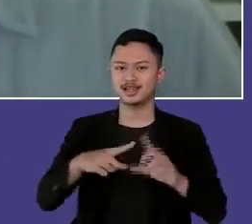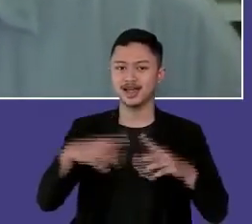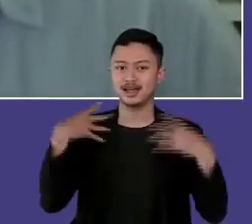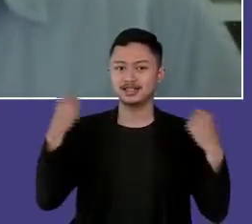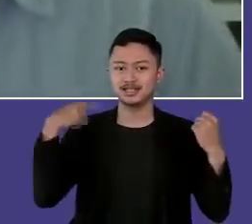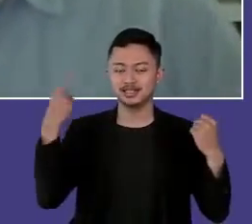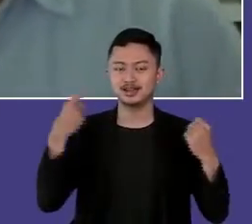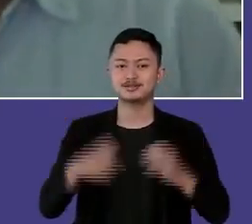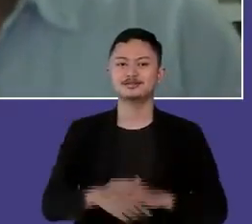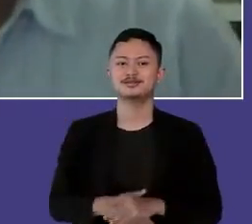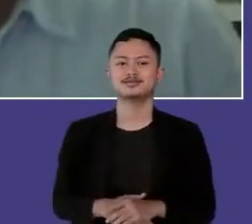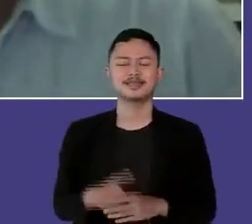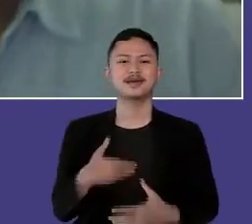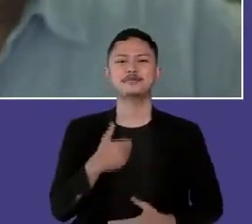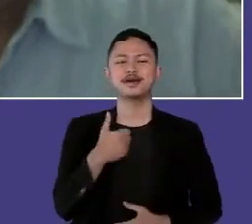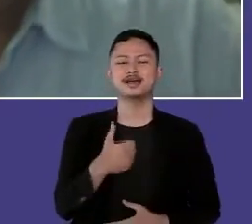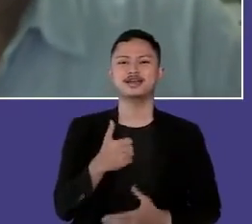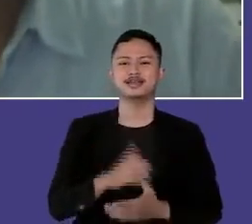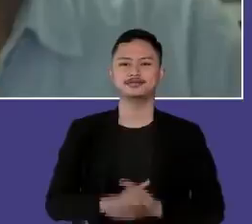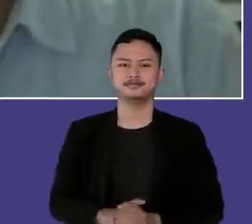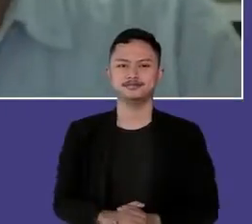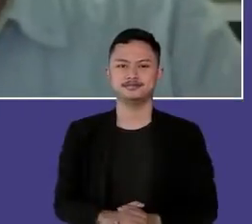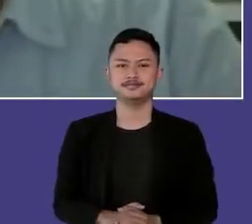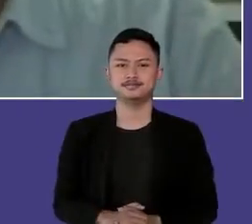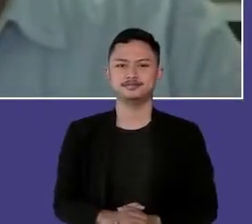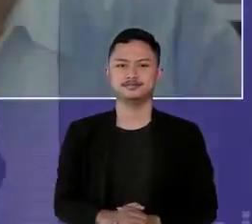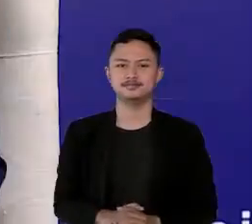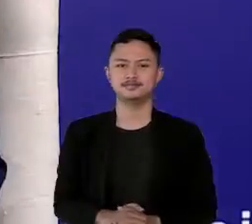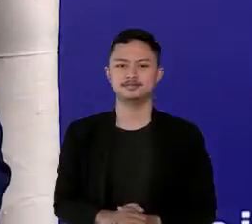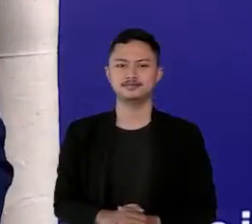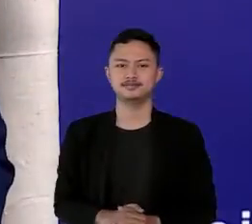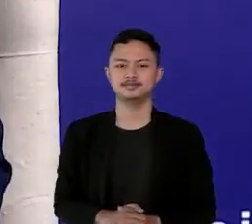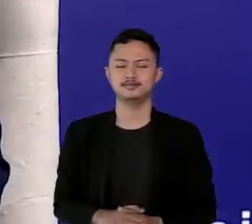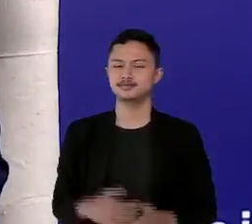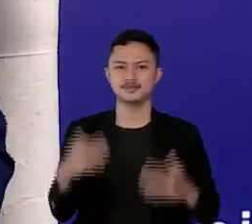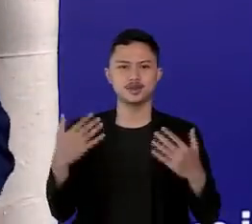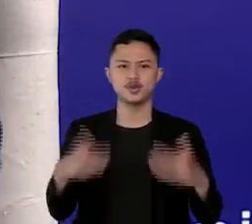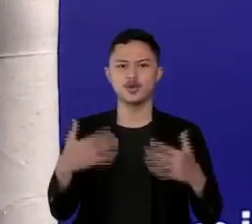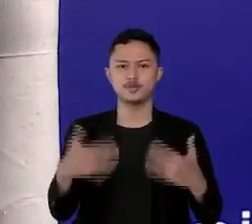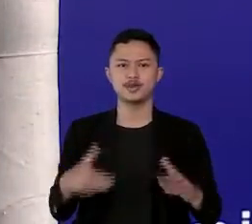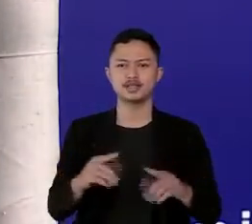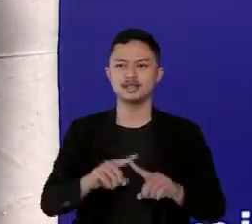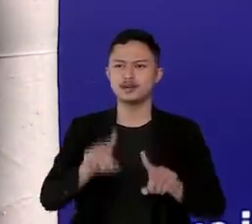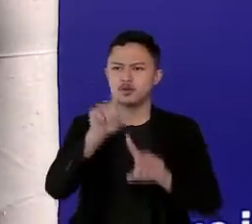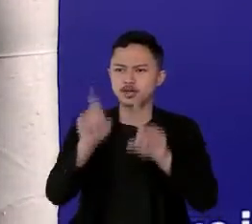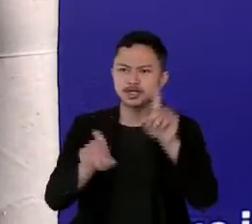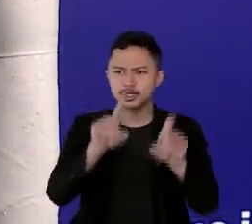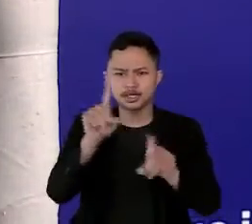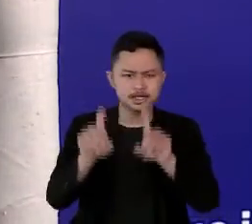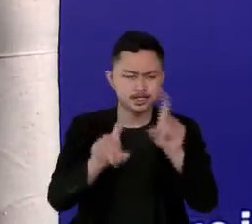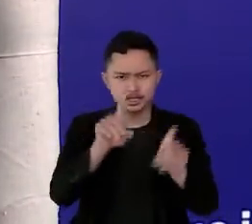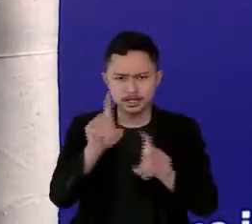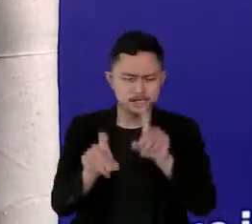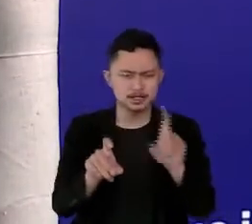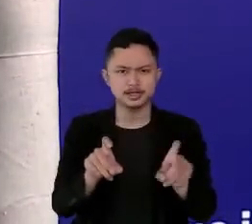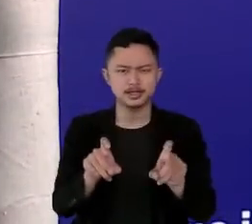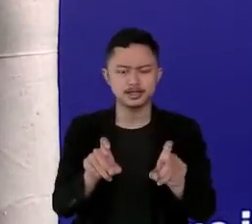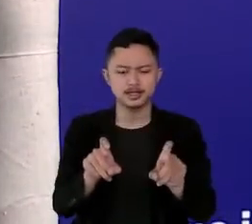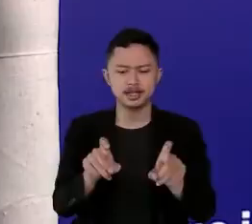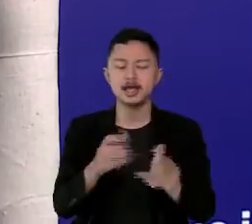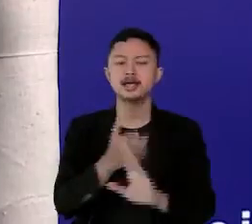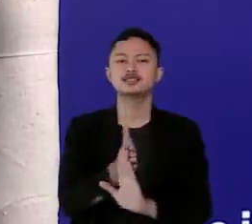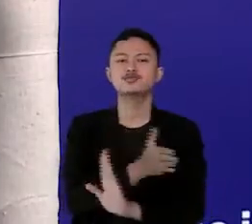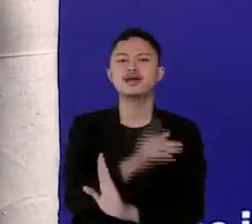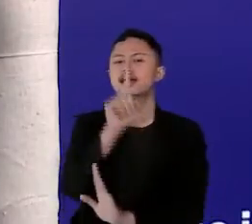selingkuh kabar baik Prof ya ya Luar biasa dan sebelum saya bertanya ke dokter Erlina yang hadir di studio